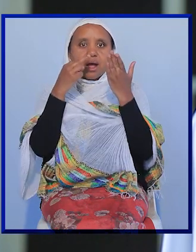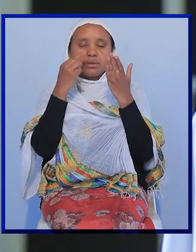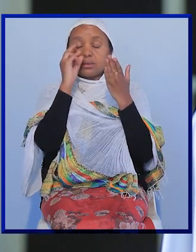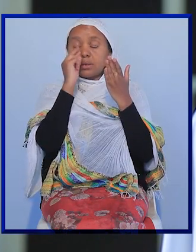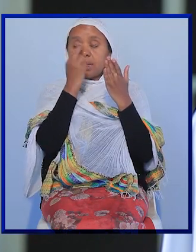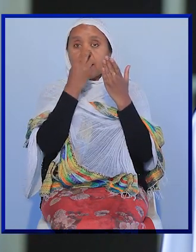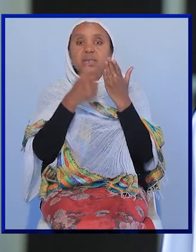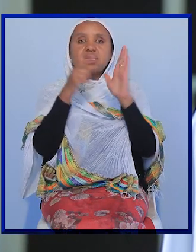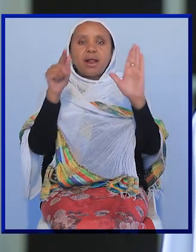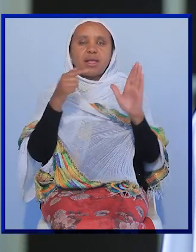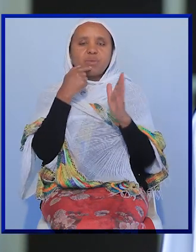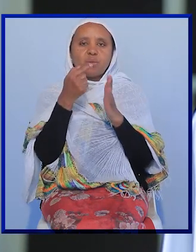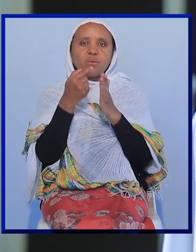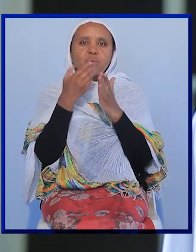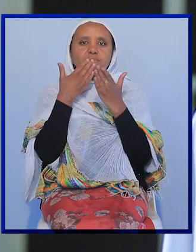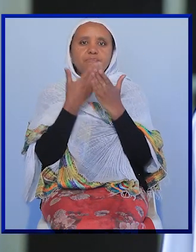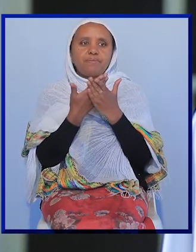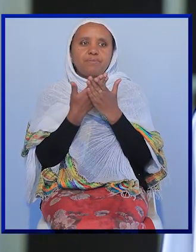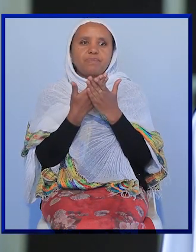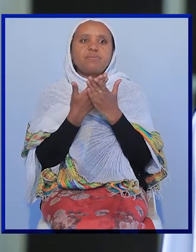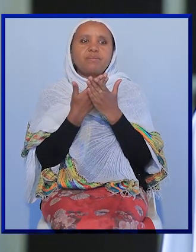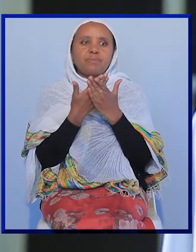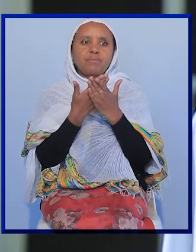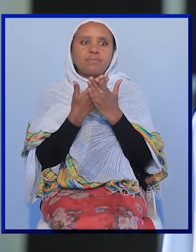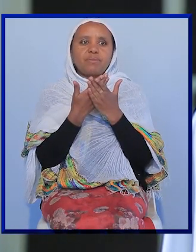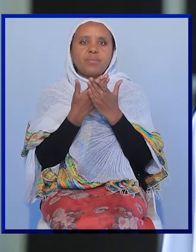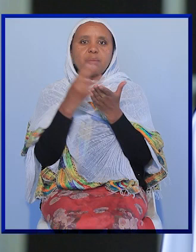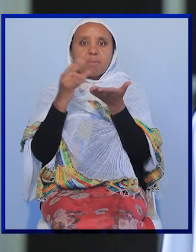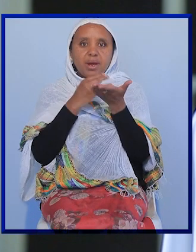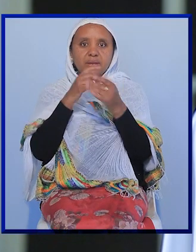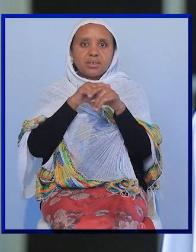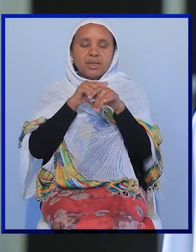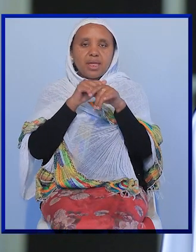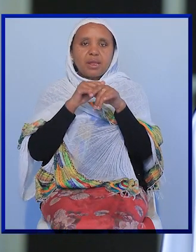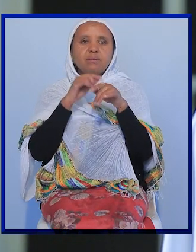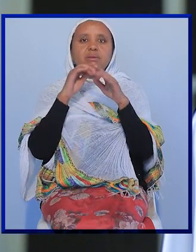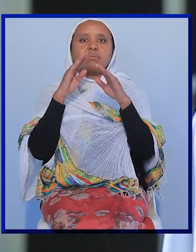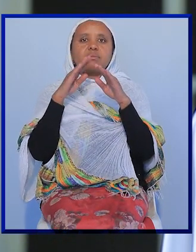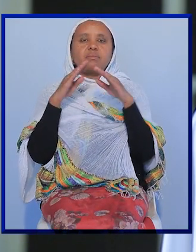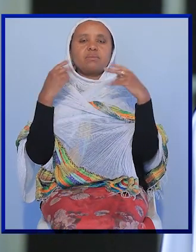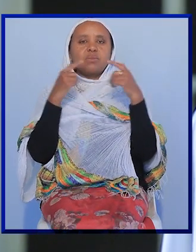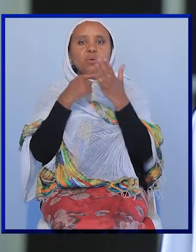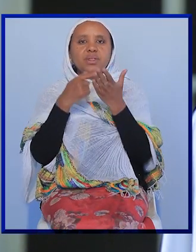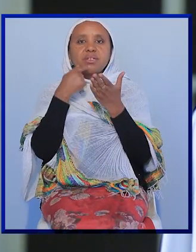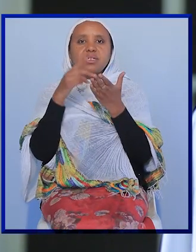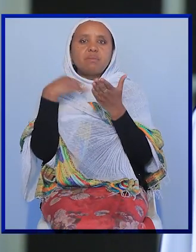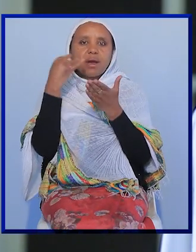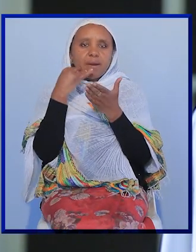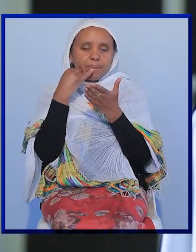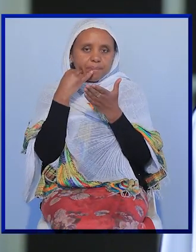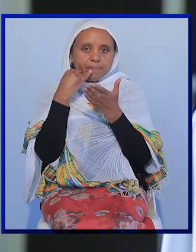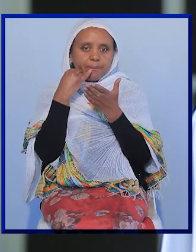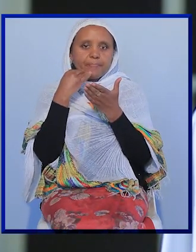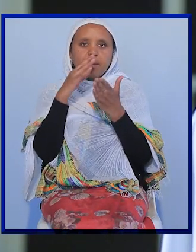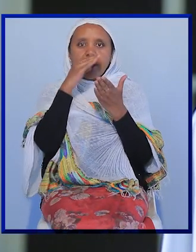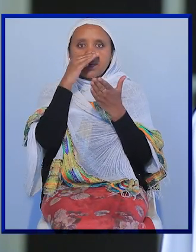እያሉ አመሰገኑ ማለት ነው። ሰሪጾ ማጽሙ ለዛ አማሃት ጽጌ ለገብርኤል ምስለ ሰላሙ ወበይንተዝ ማርያም ሶባወዘን ማዛ